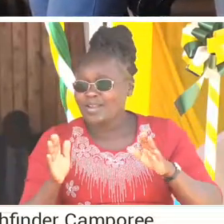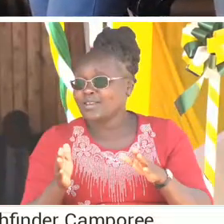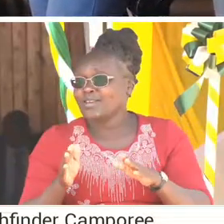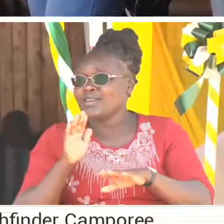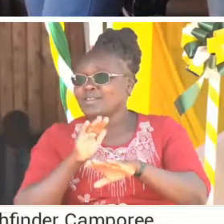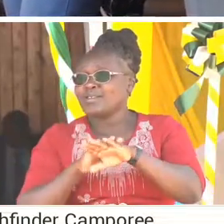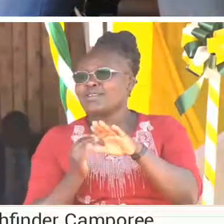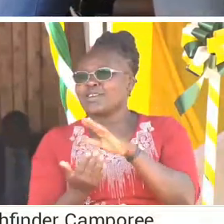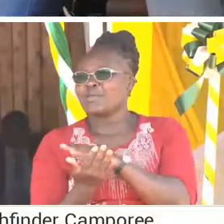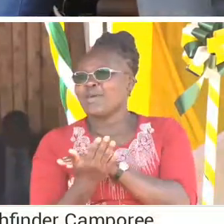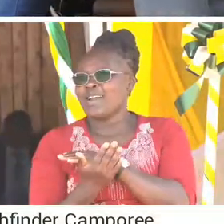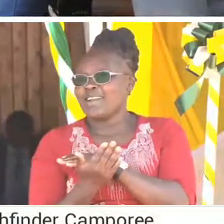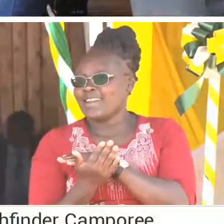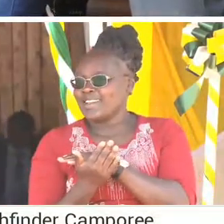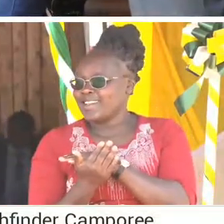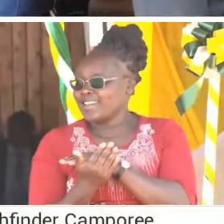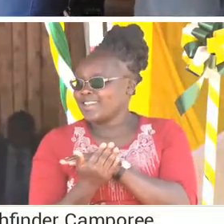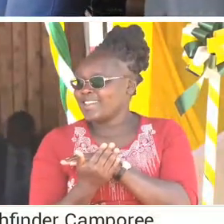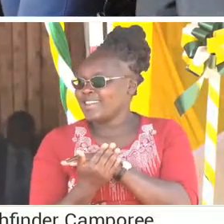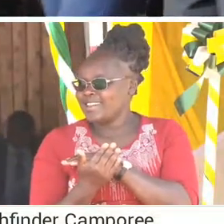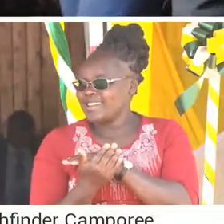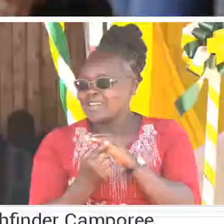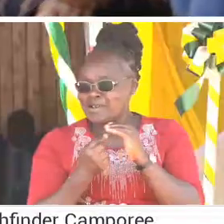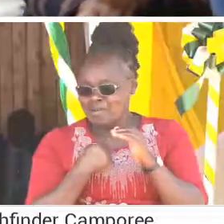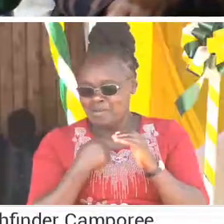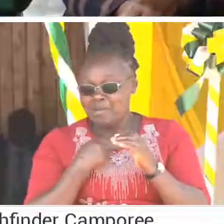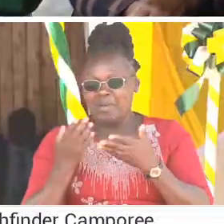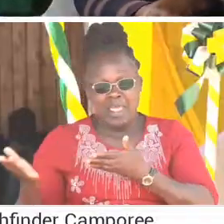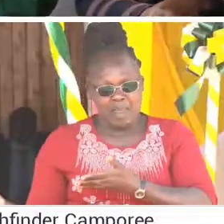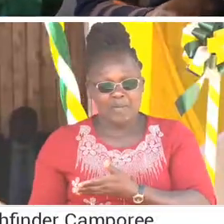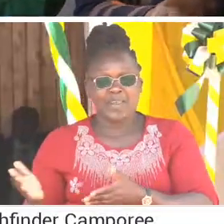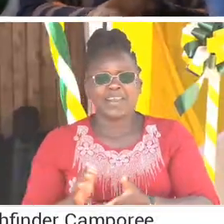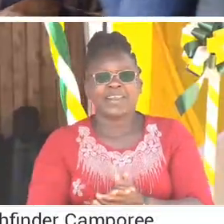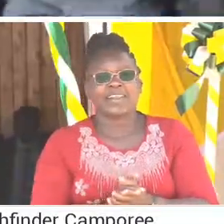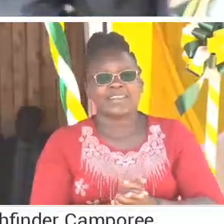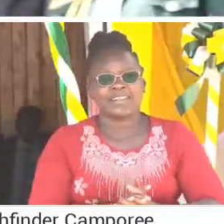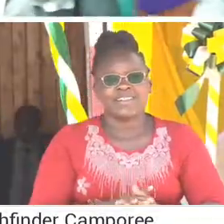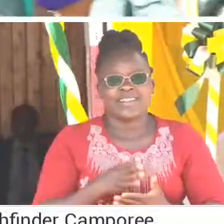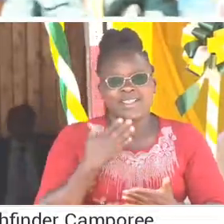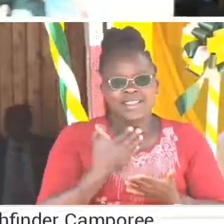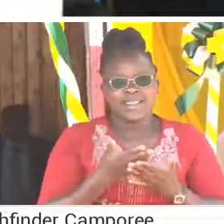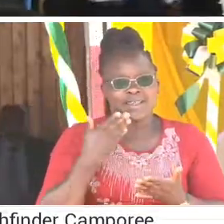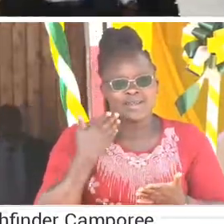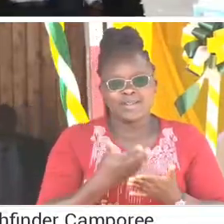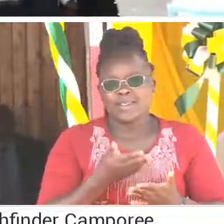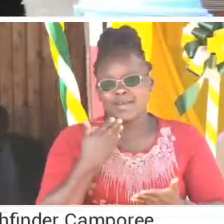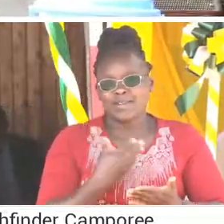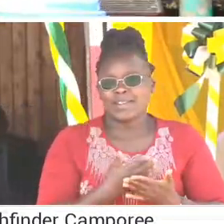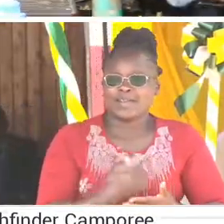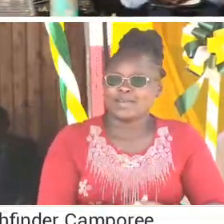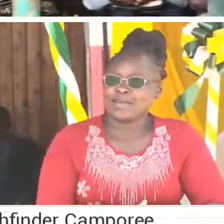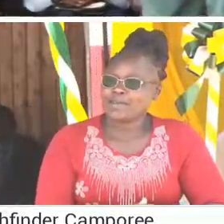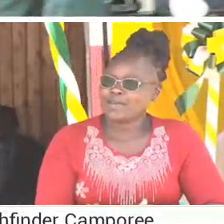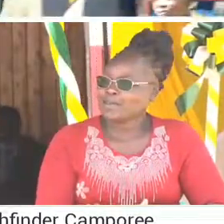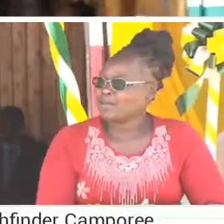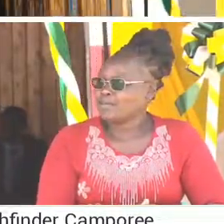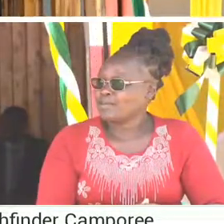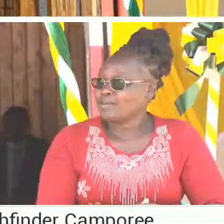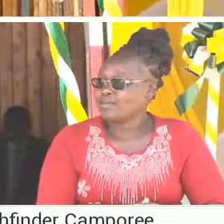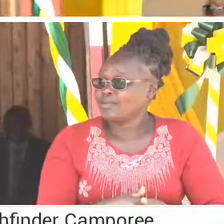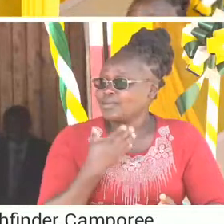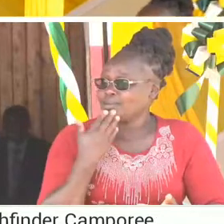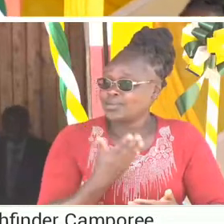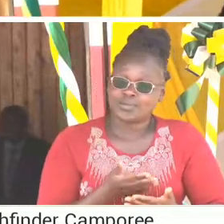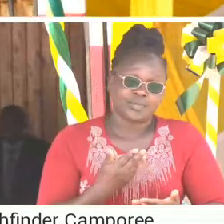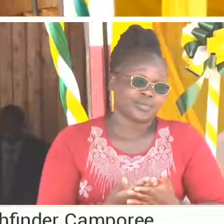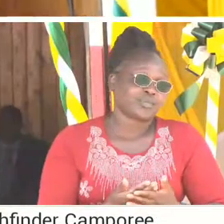morning amen kongoi kongoi missing kongoi missing. Penda kushukuru station directors walikuwa